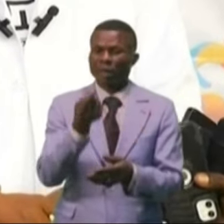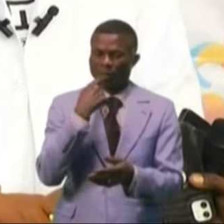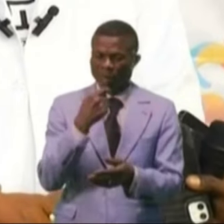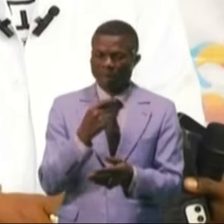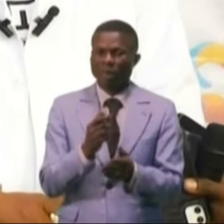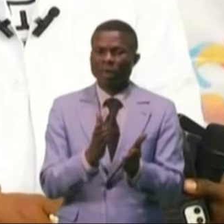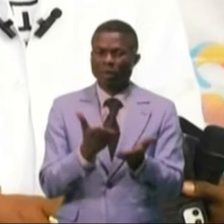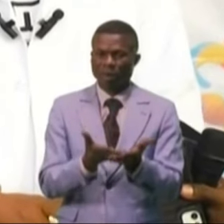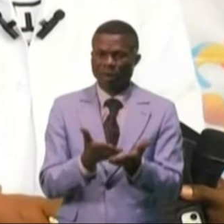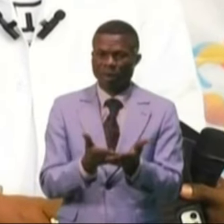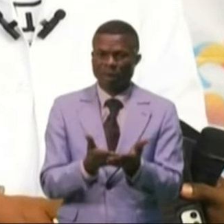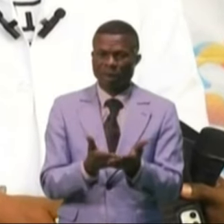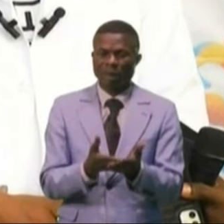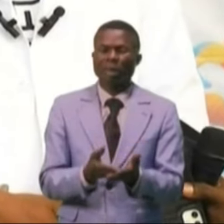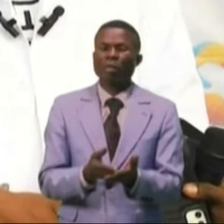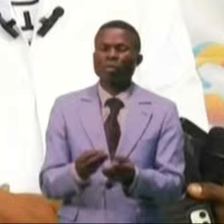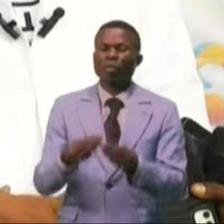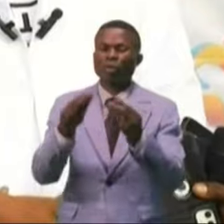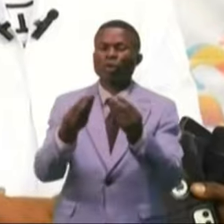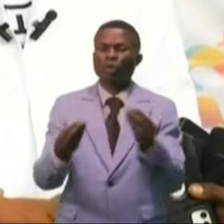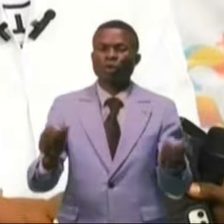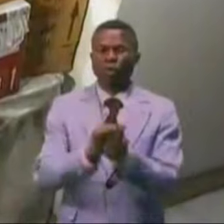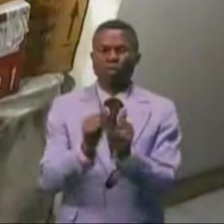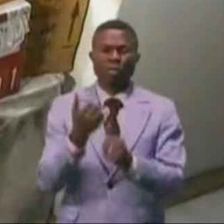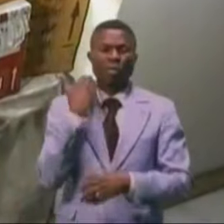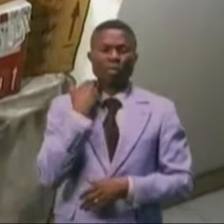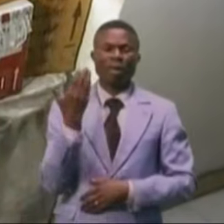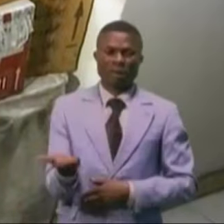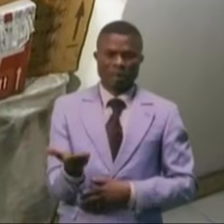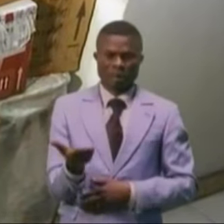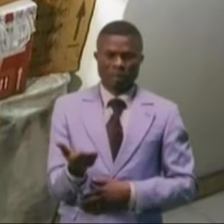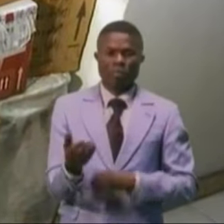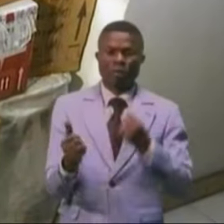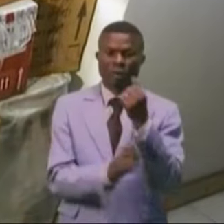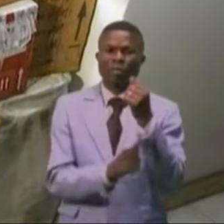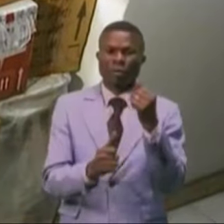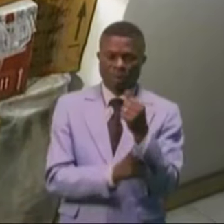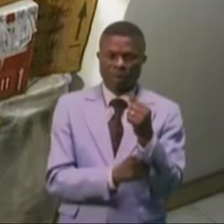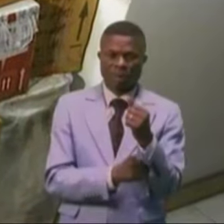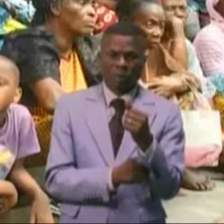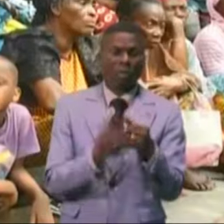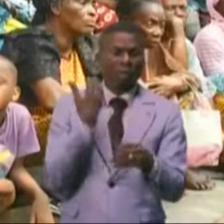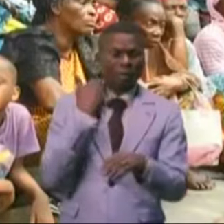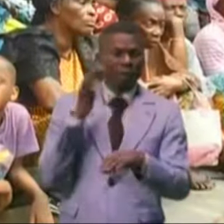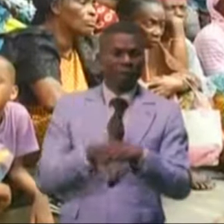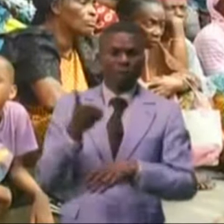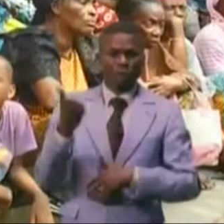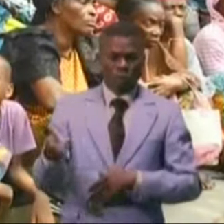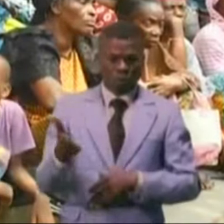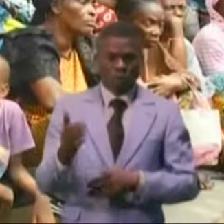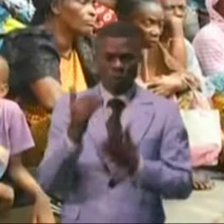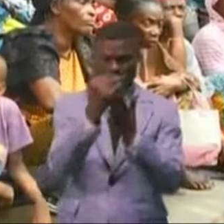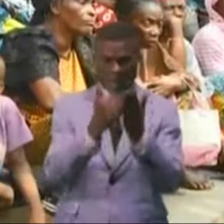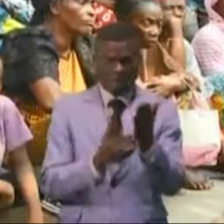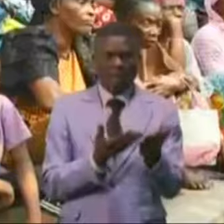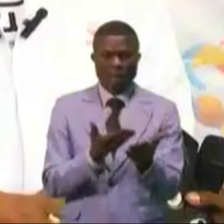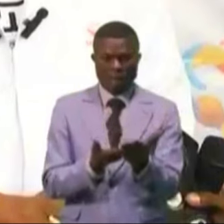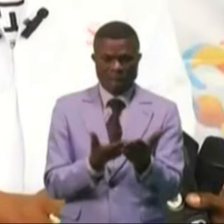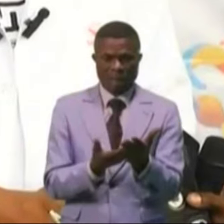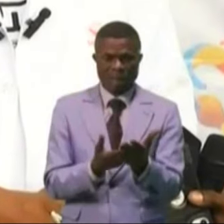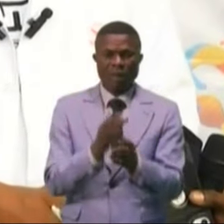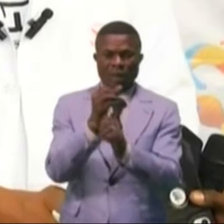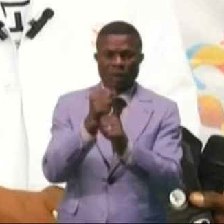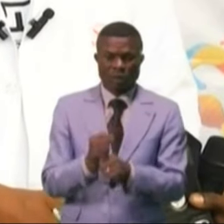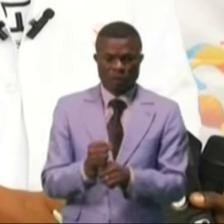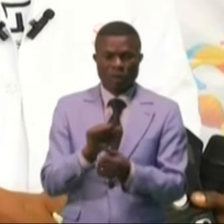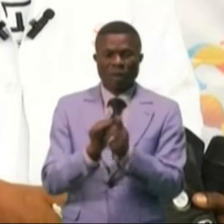qui peuvent faire face à ces maladies. Les personnes qui sont inscrites sur la liste, qui posent